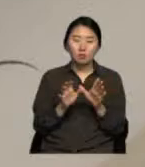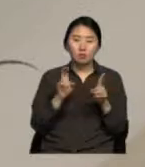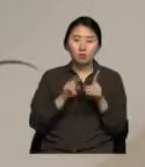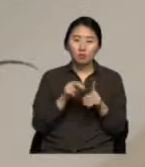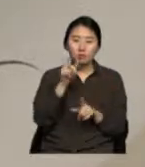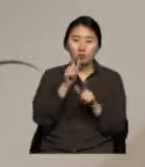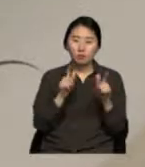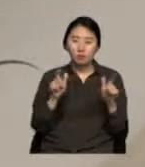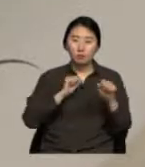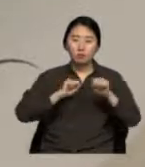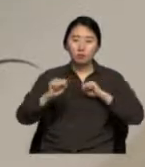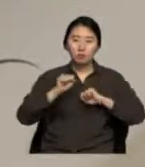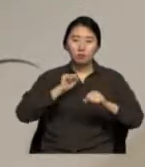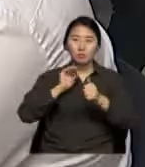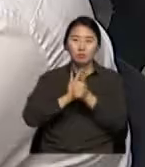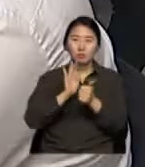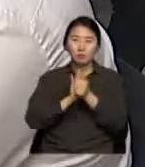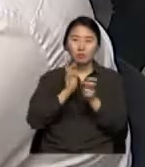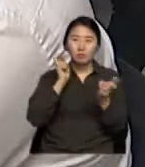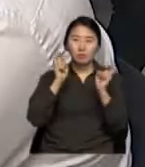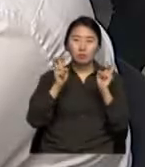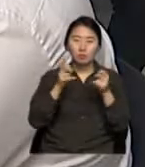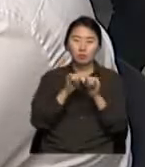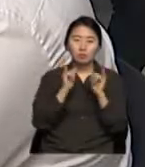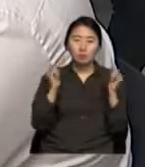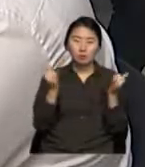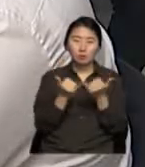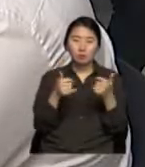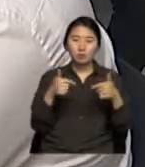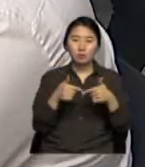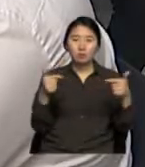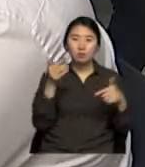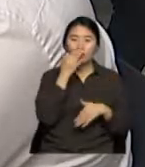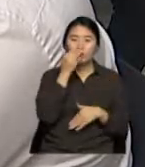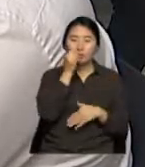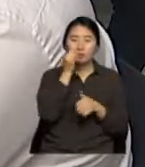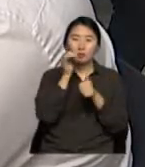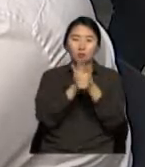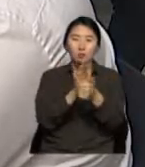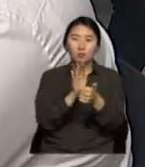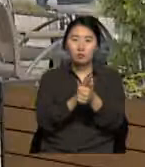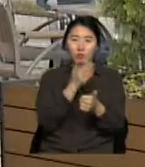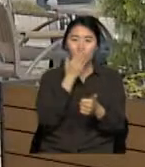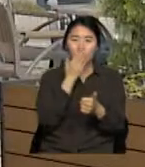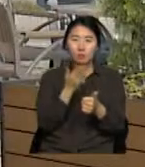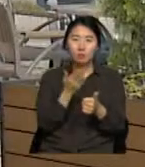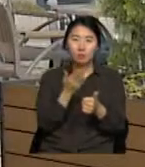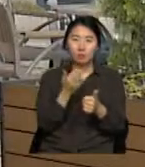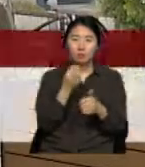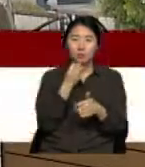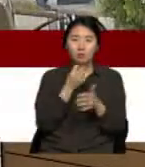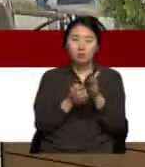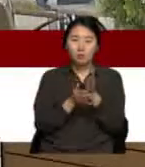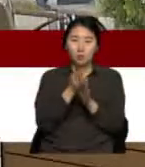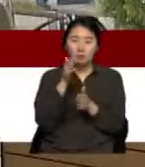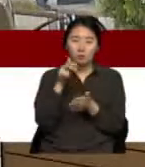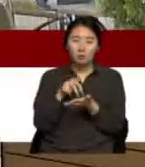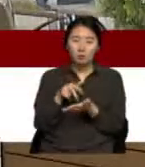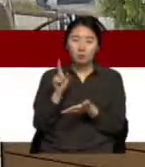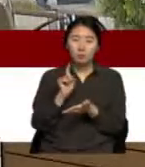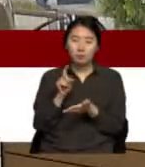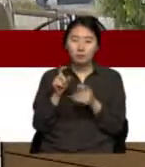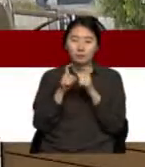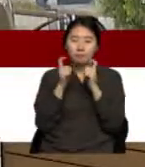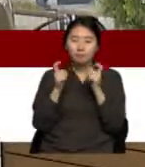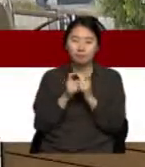다양한 활동을 지원하고 기업 간 공동체가 활성화될 수 있도록 돕는 겁니다. 서울시에서는